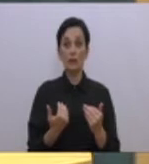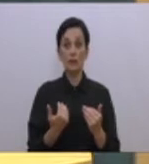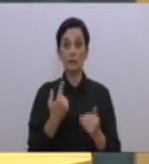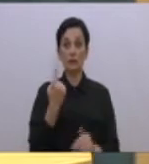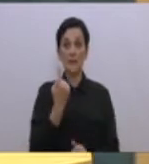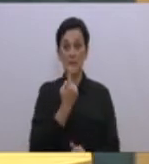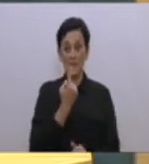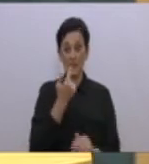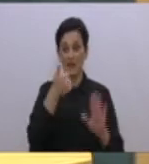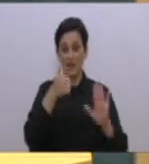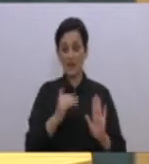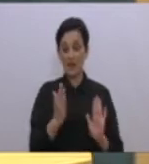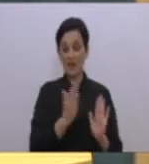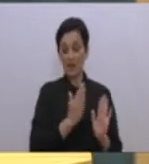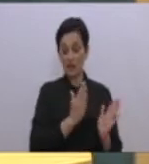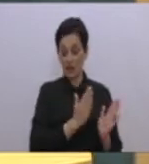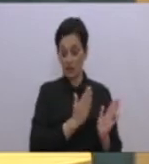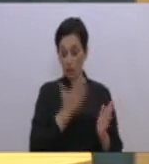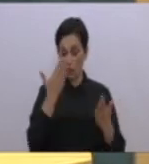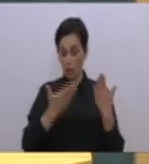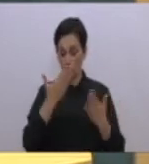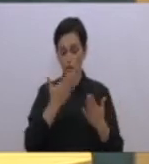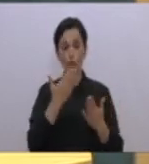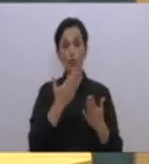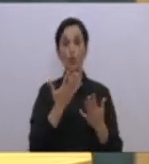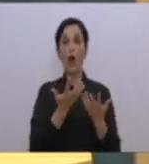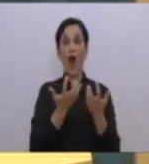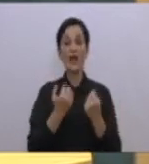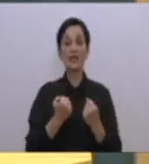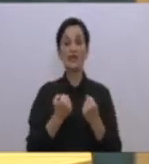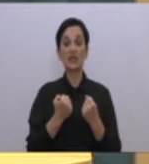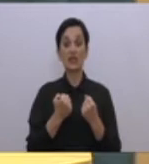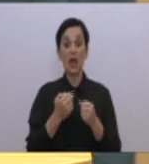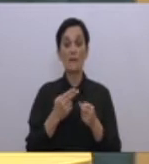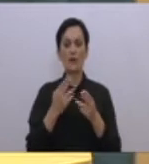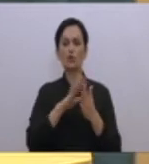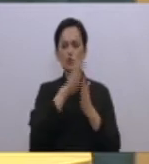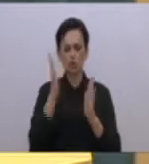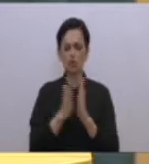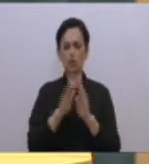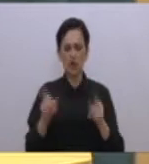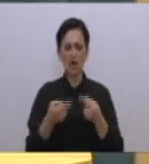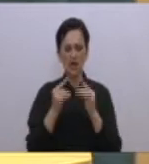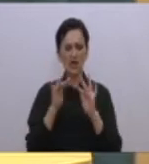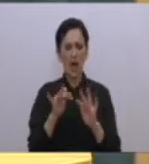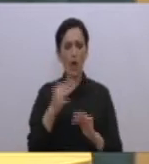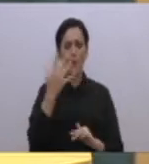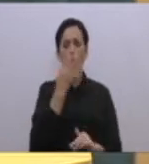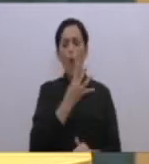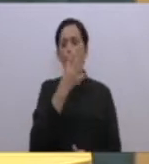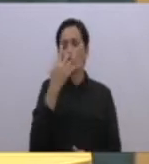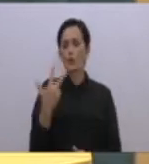პირველ, ასე ვთქვათ, ნახევარში თუკი ავიღებთ ვიზიტებს, სულ განხორციელდა უკვე